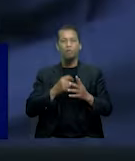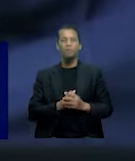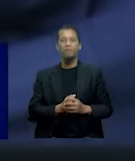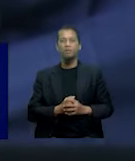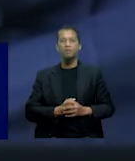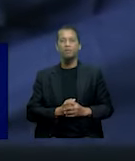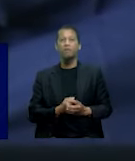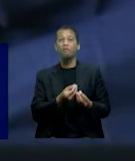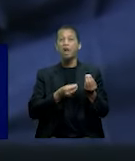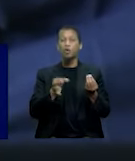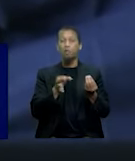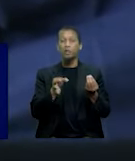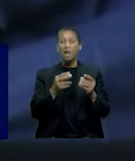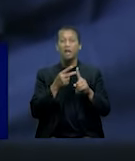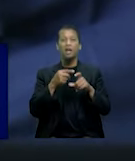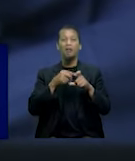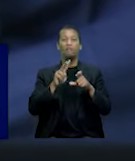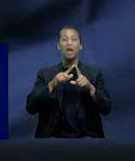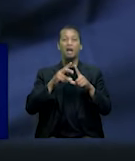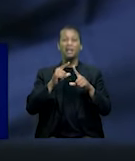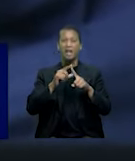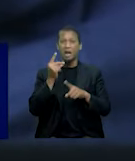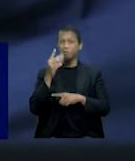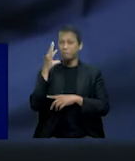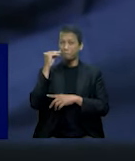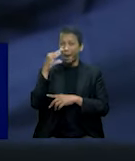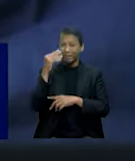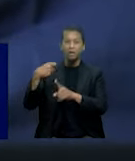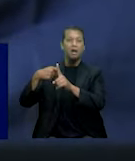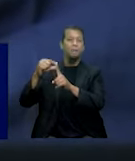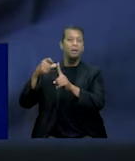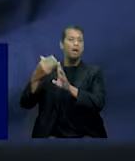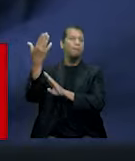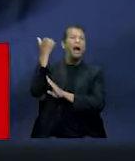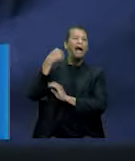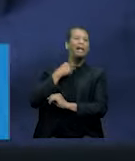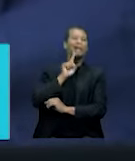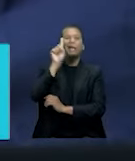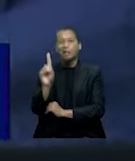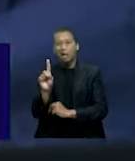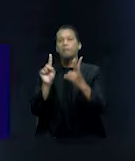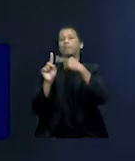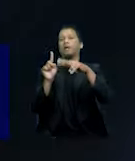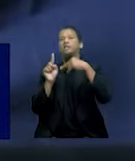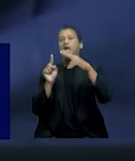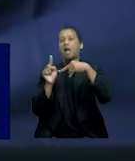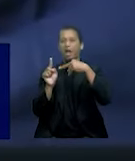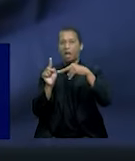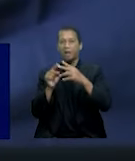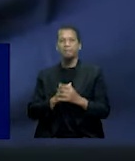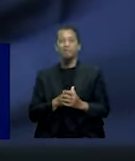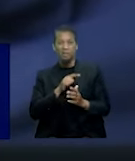Wali Kota Semarang, Hefe Arita Gunaryanti, Rabu pagi memenuhi panggilan KPK untuk menjalani pemeriksaan. Pemeriksaan ini